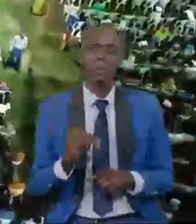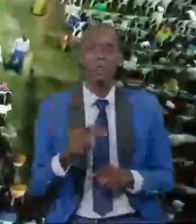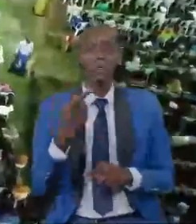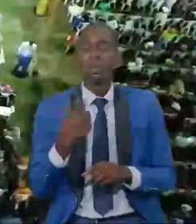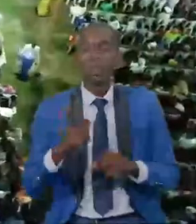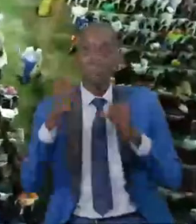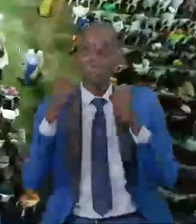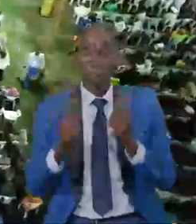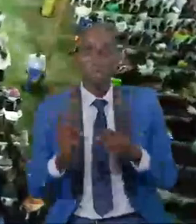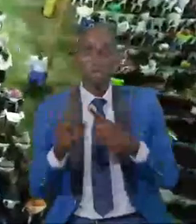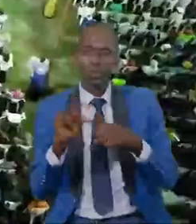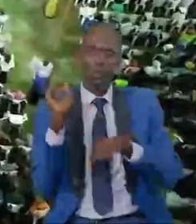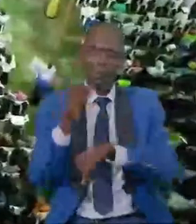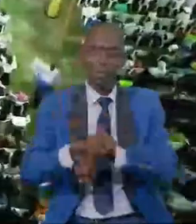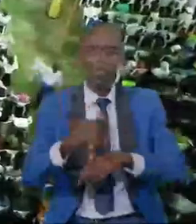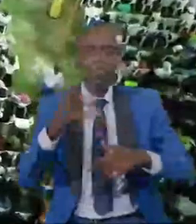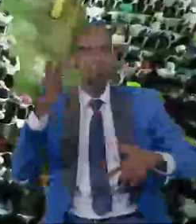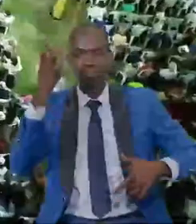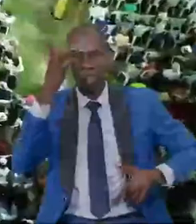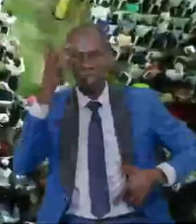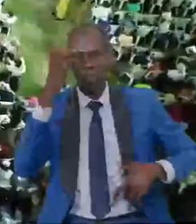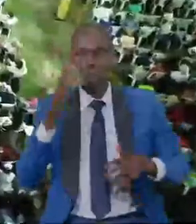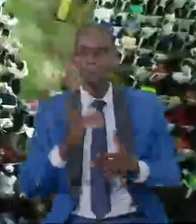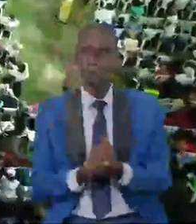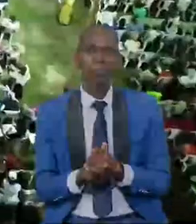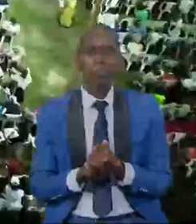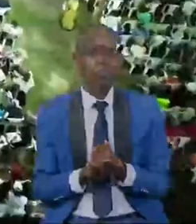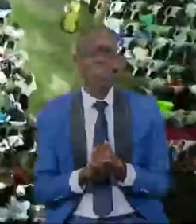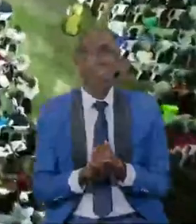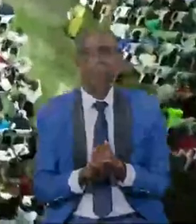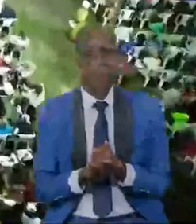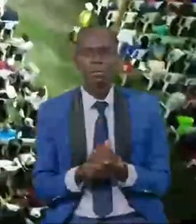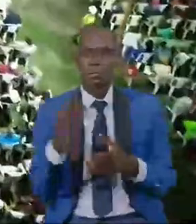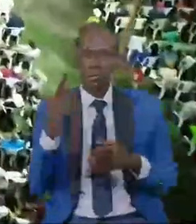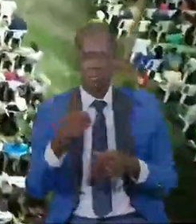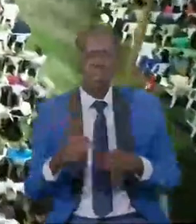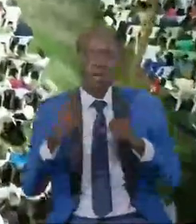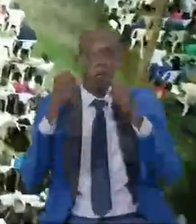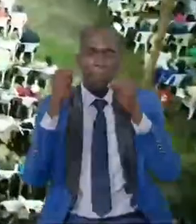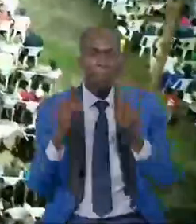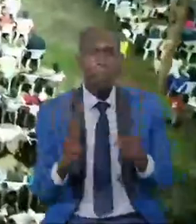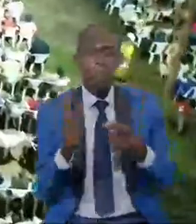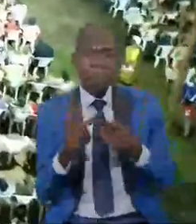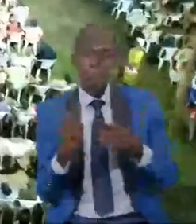besoin. La puissance pour triompher des maladies.